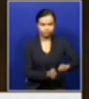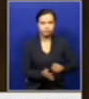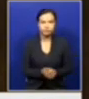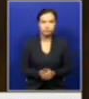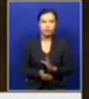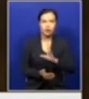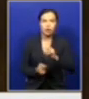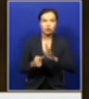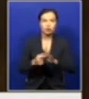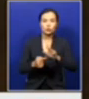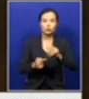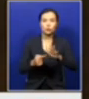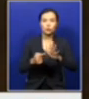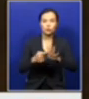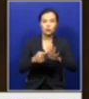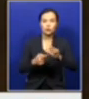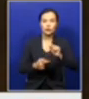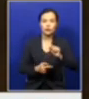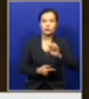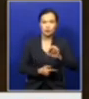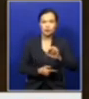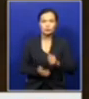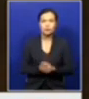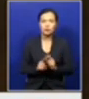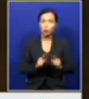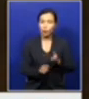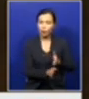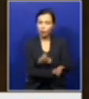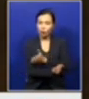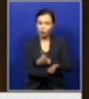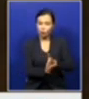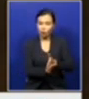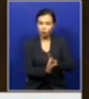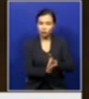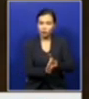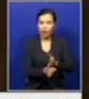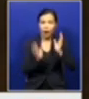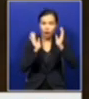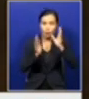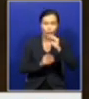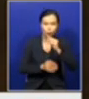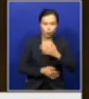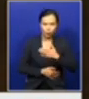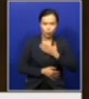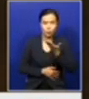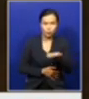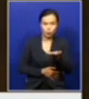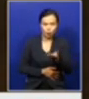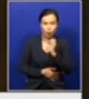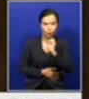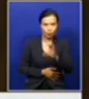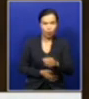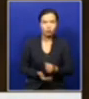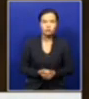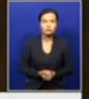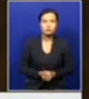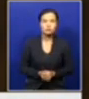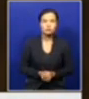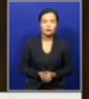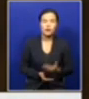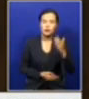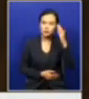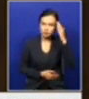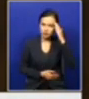าติอุตสาหะครับแต่ว่าก่อนที่จะท่านชูชาติจะอภิปรายนะครับผมขอแจ้งให้ท